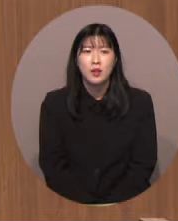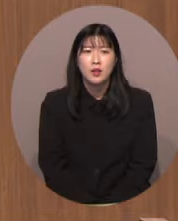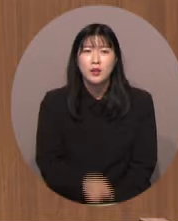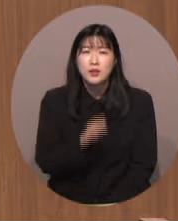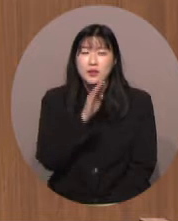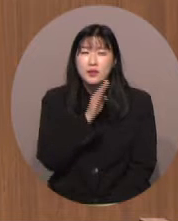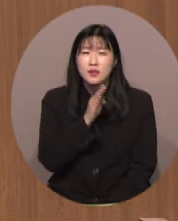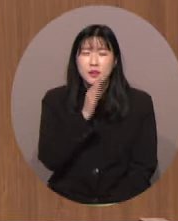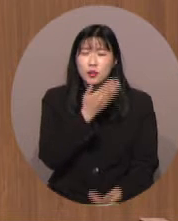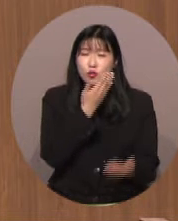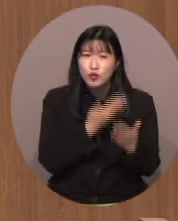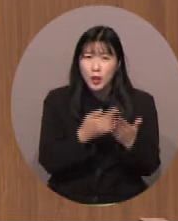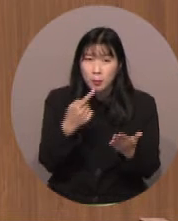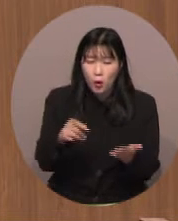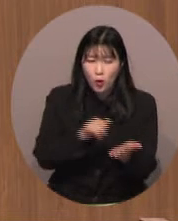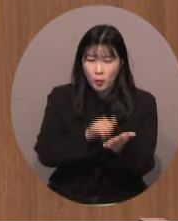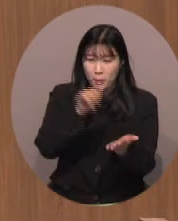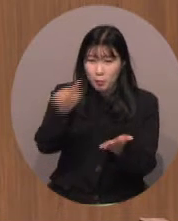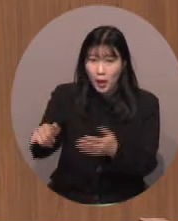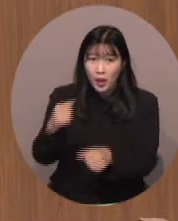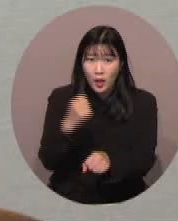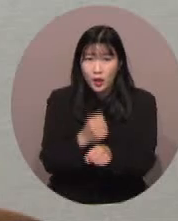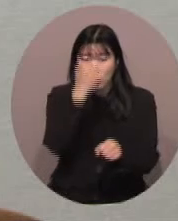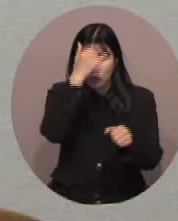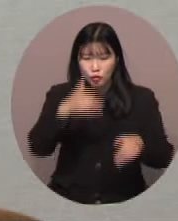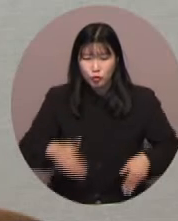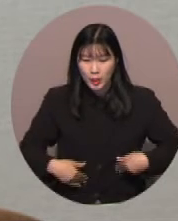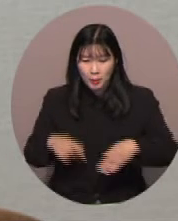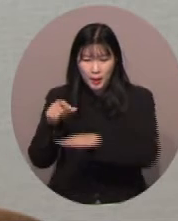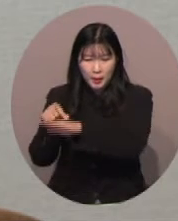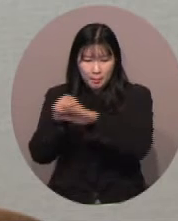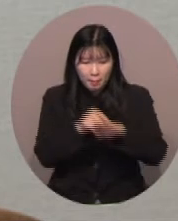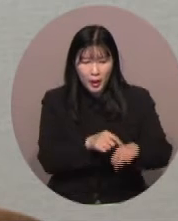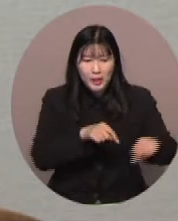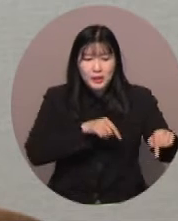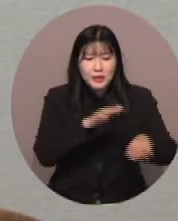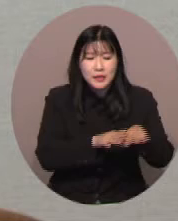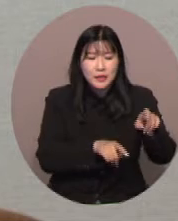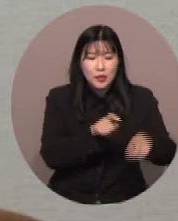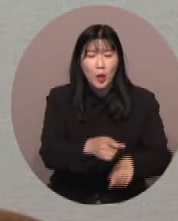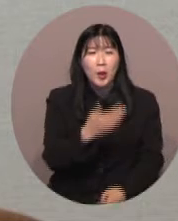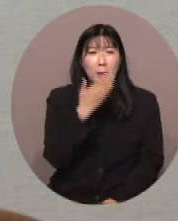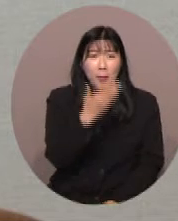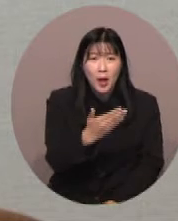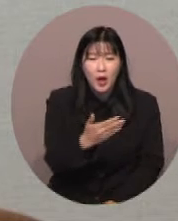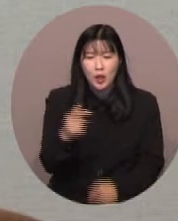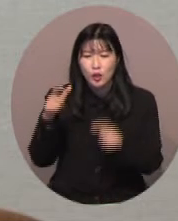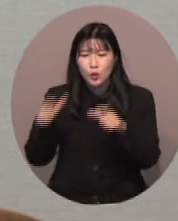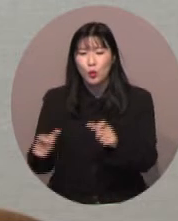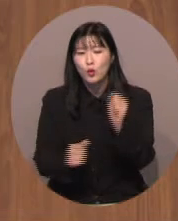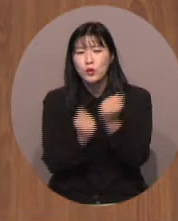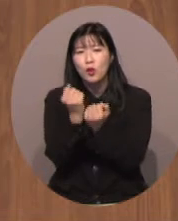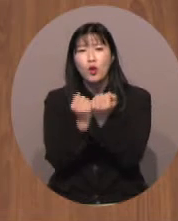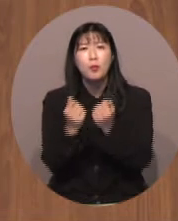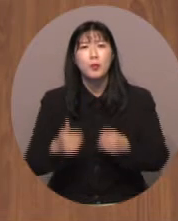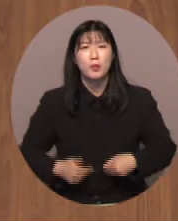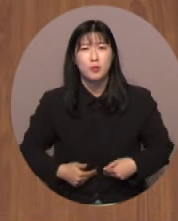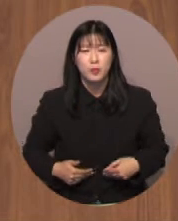근본적으로는 해외 출장이나 연수가 어떻게 정책으로 이어지는지 지역민과의 공감대가 부족한 것도